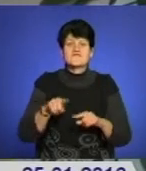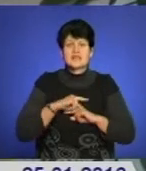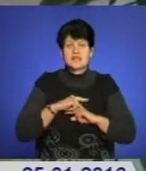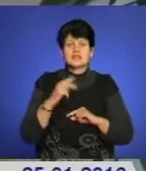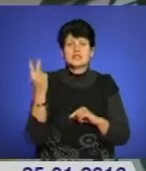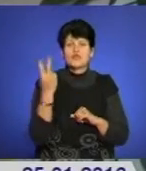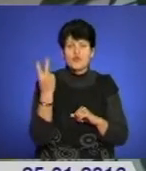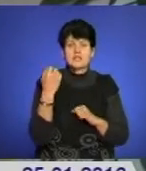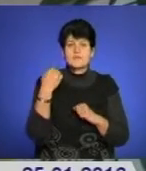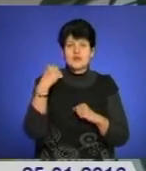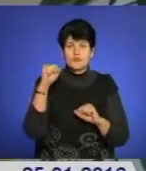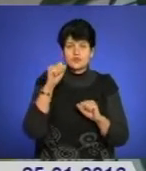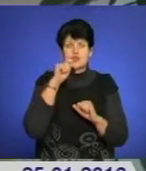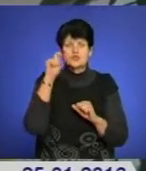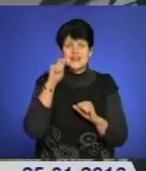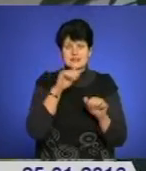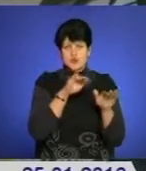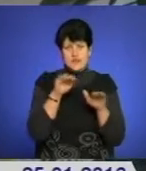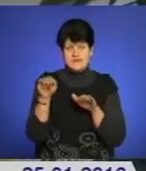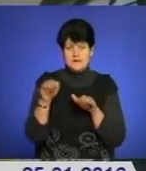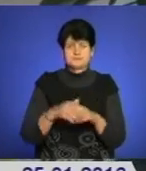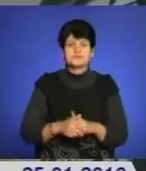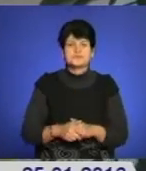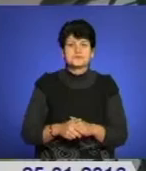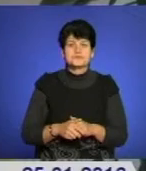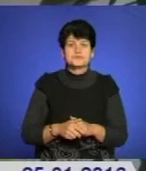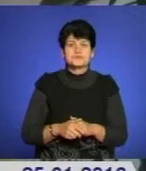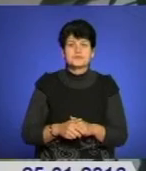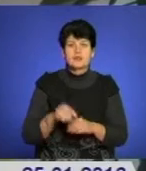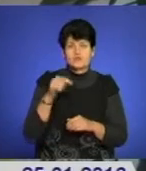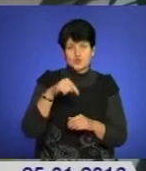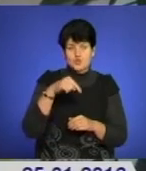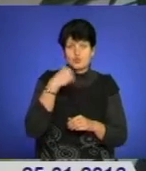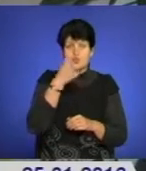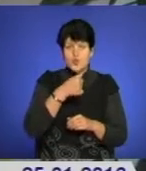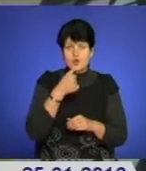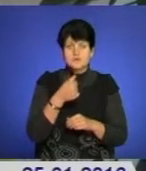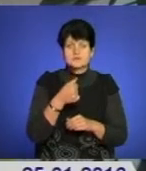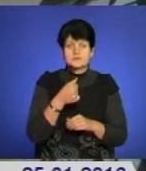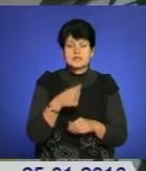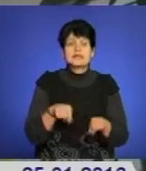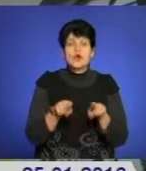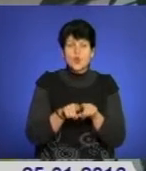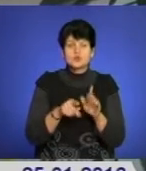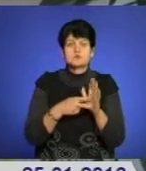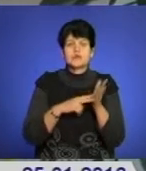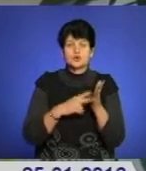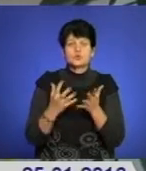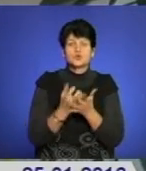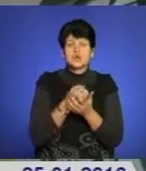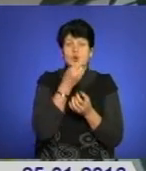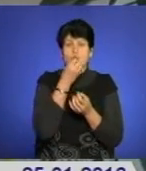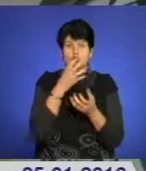стали переможцями всеукраїнського рівня. І цього року також плануємо досягнути